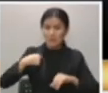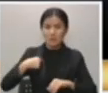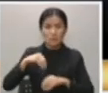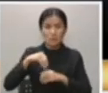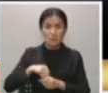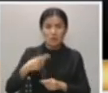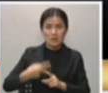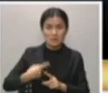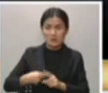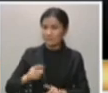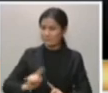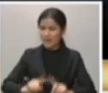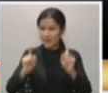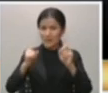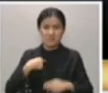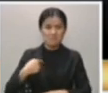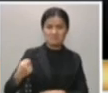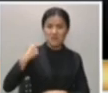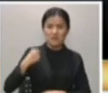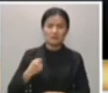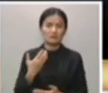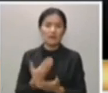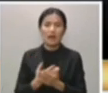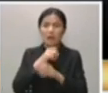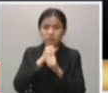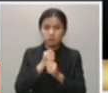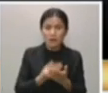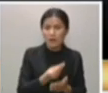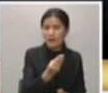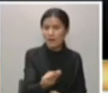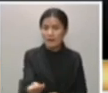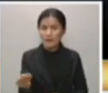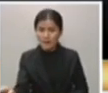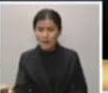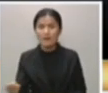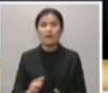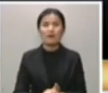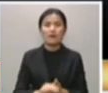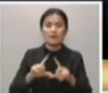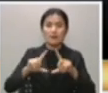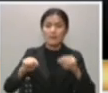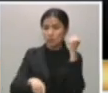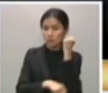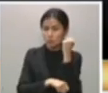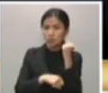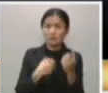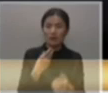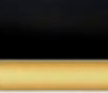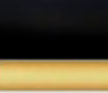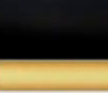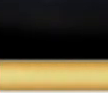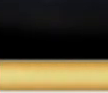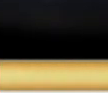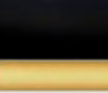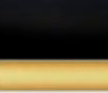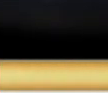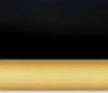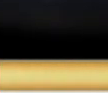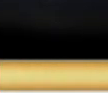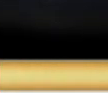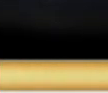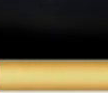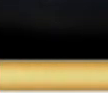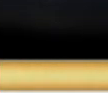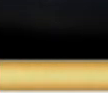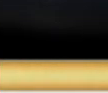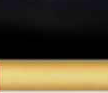เต็มแจกเบี้ยผู้สูงอายุแจกบัตรคนจนเบี้ยเลี้ยงอสม.ก่อนการเลือกตั้งเพียง